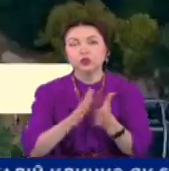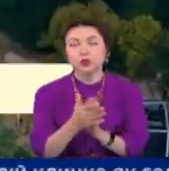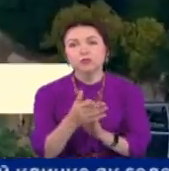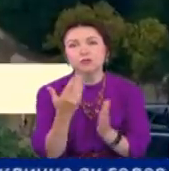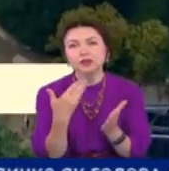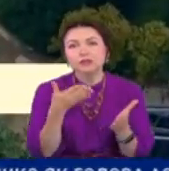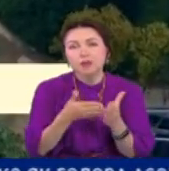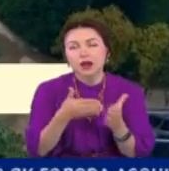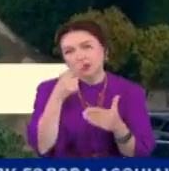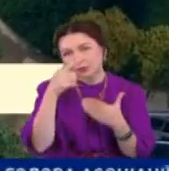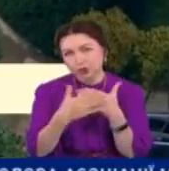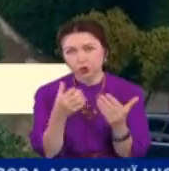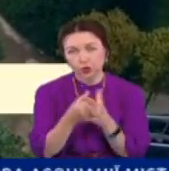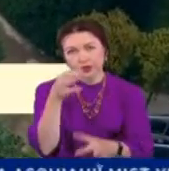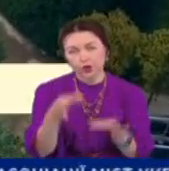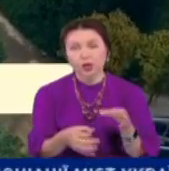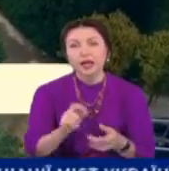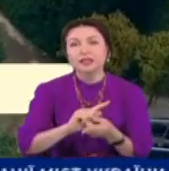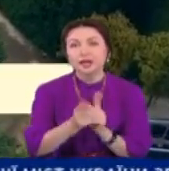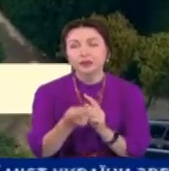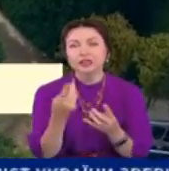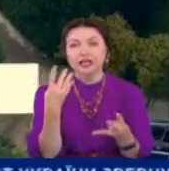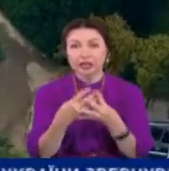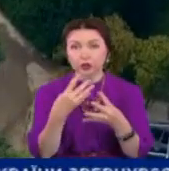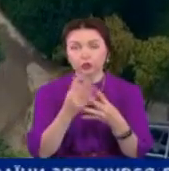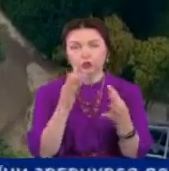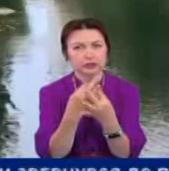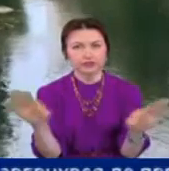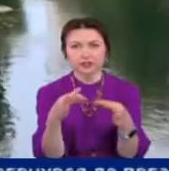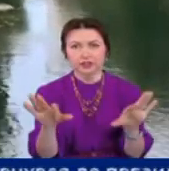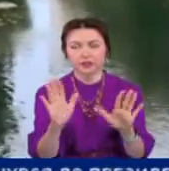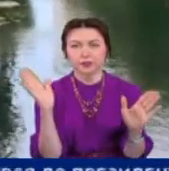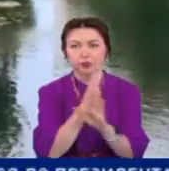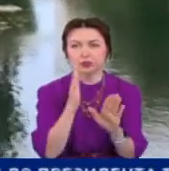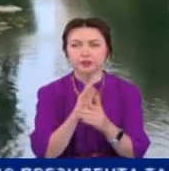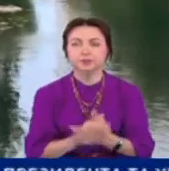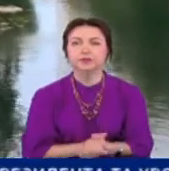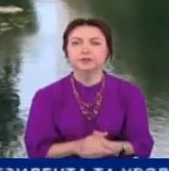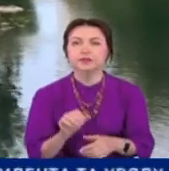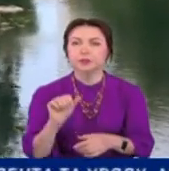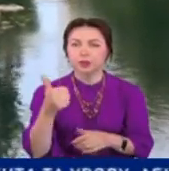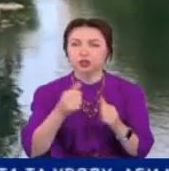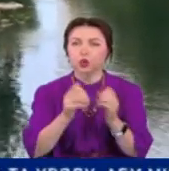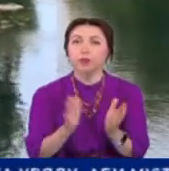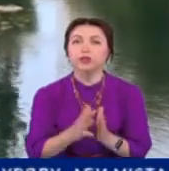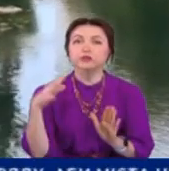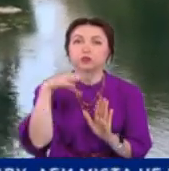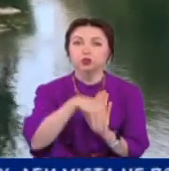до природних, а замість кліток буде відкритий простір. Перший пусковий комплекс включає в